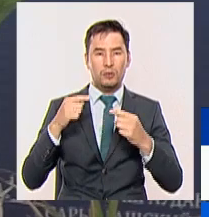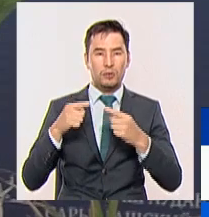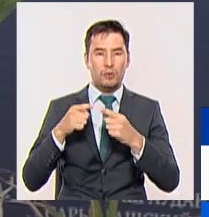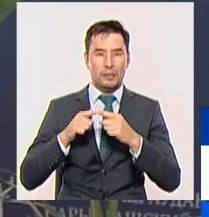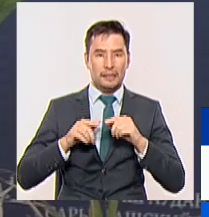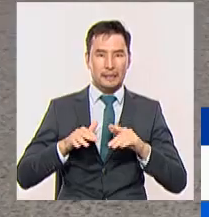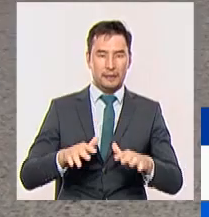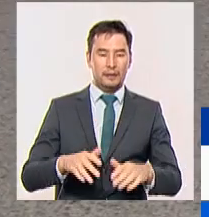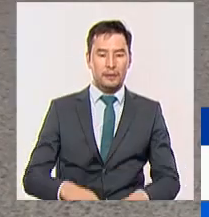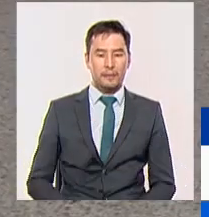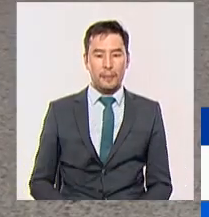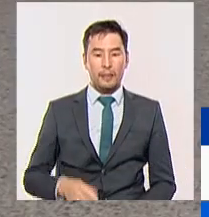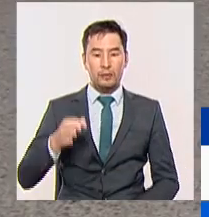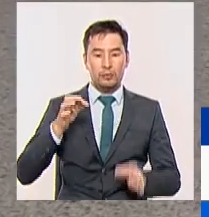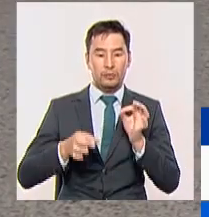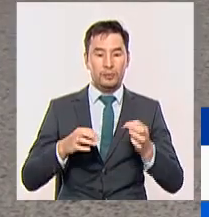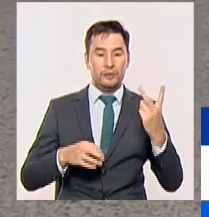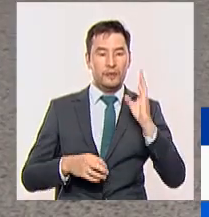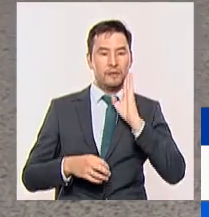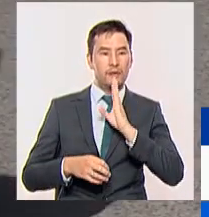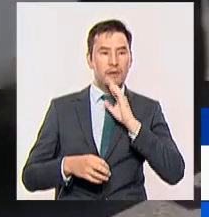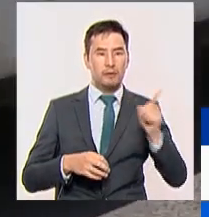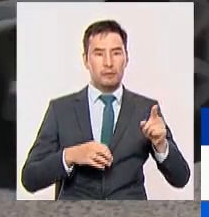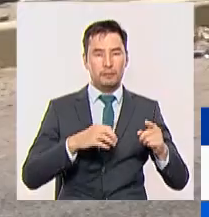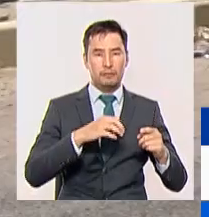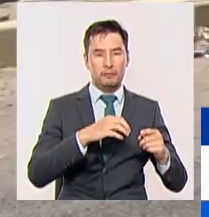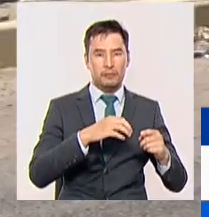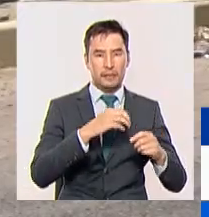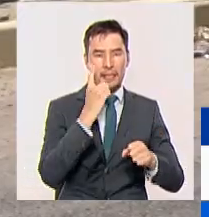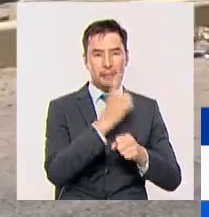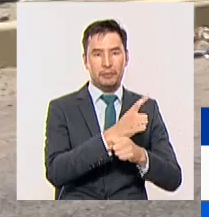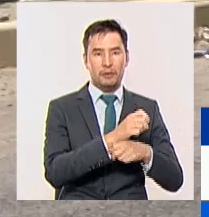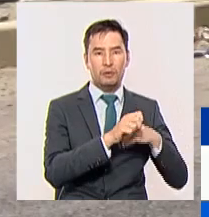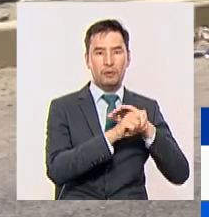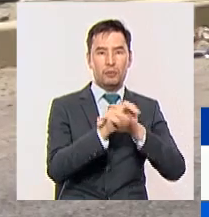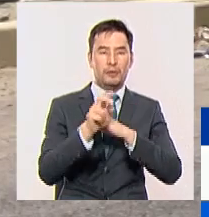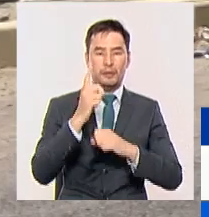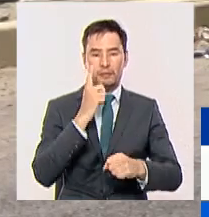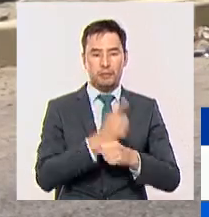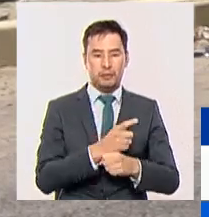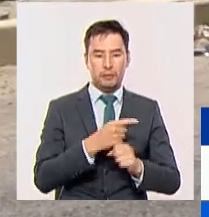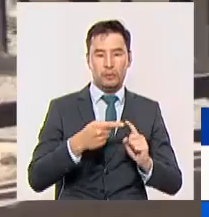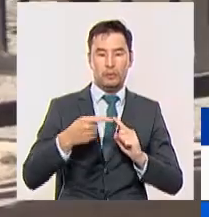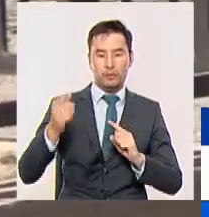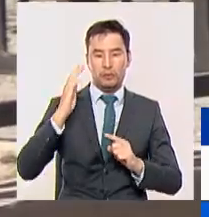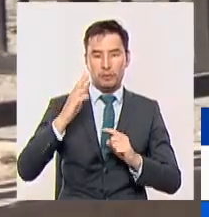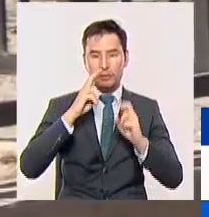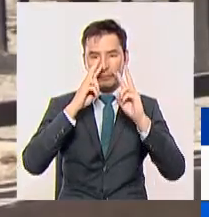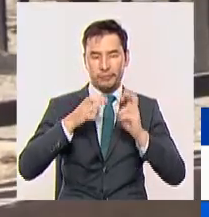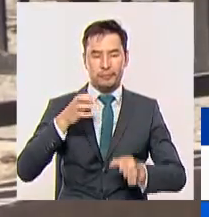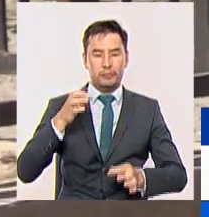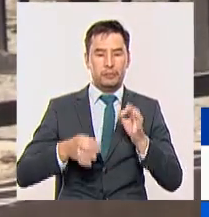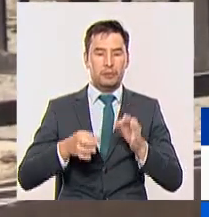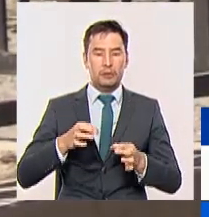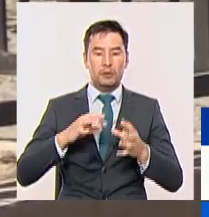сотқа келіп түсті. Судья екі азаматша да ешқайда кетпей қолхатымен бостандықта жүргенін, іс алдағы күндері қаралатынын айтты. Ал салық органдары